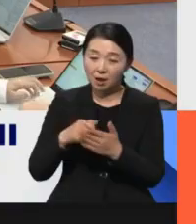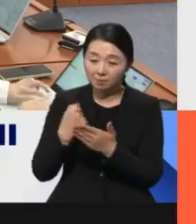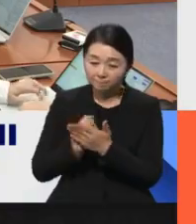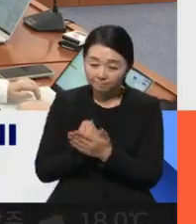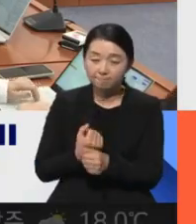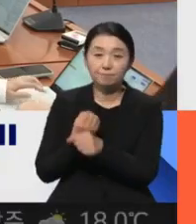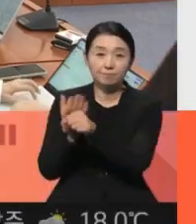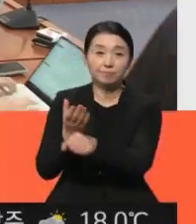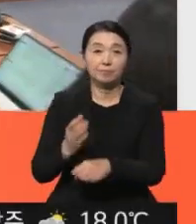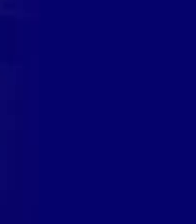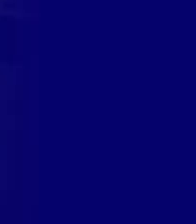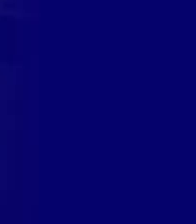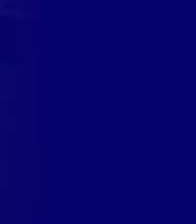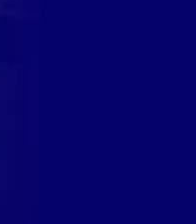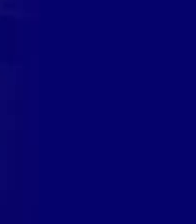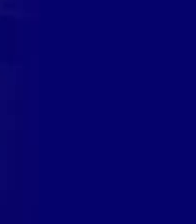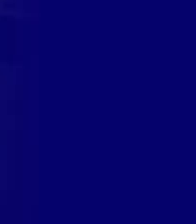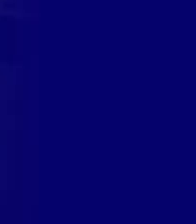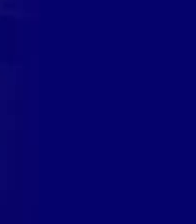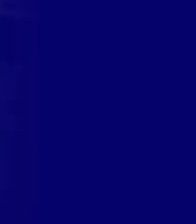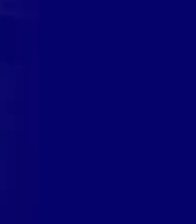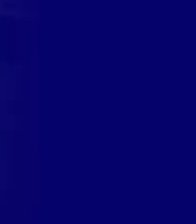말씀을 드린다고 또 전했습니다